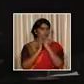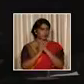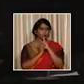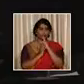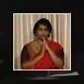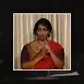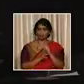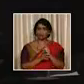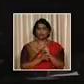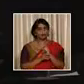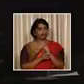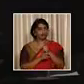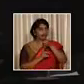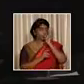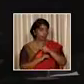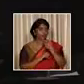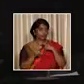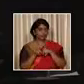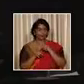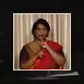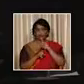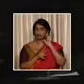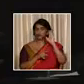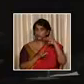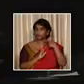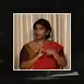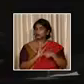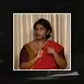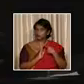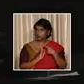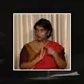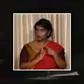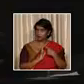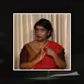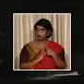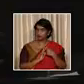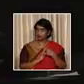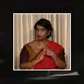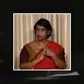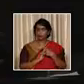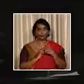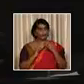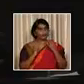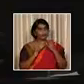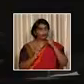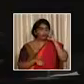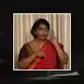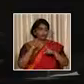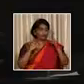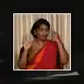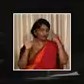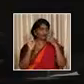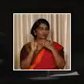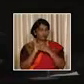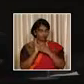மிக முக்கியமாக இந்த நாட்டிலே ஒரு பெரிய மனித பேரவலம் நடைபெற்று 13 ஆண்டுகள் முடிந்து